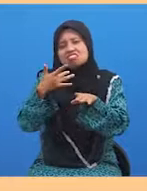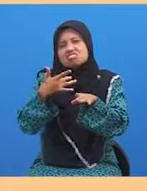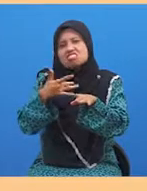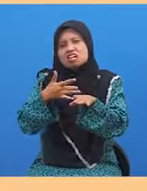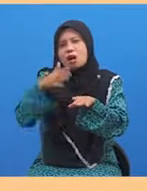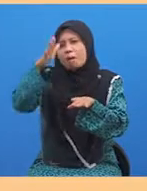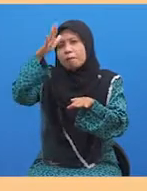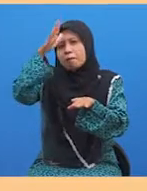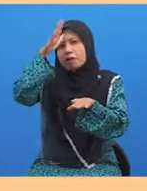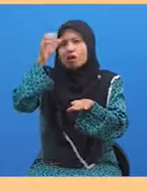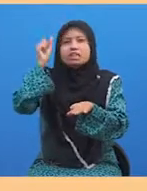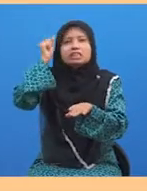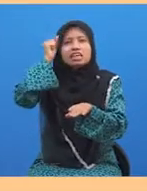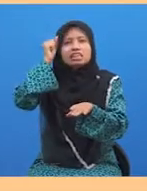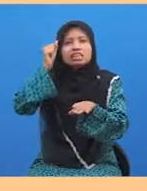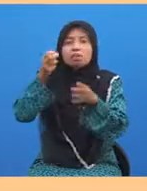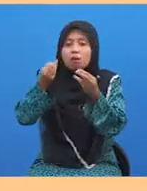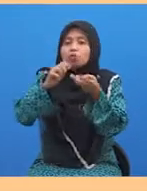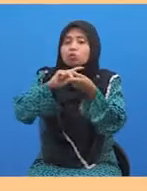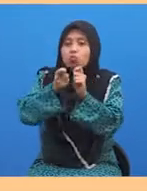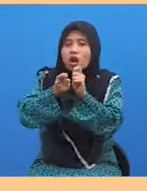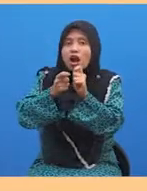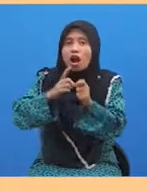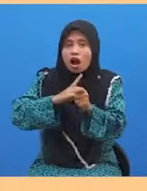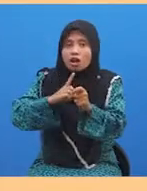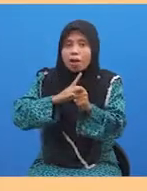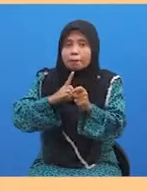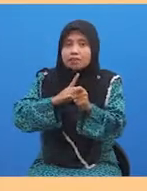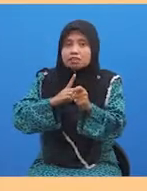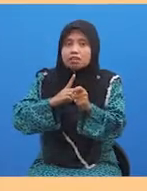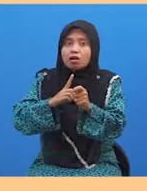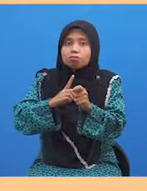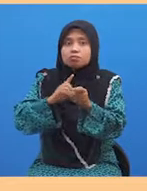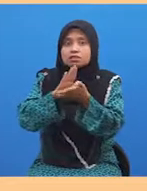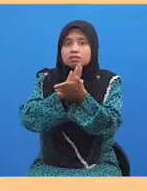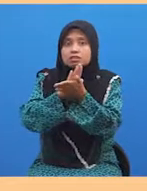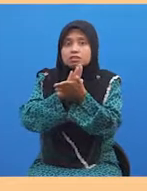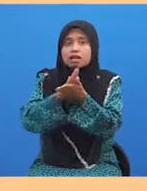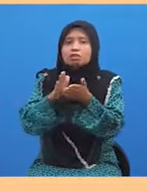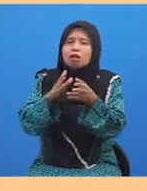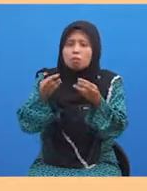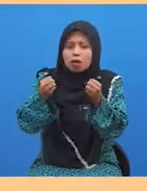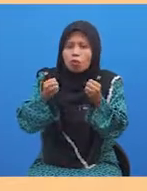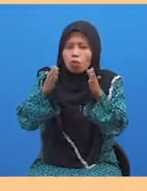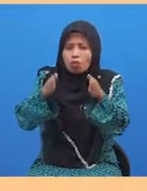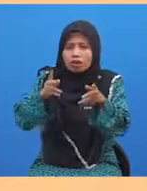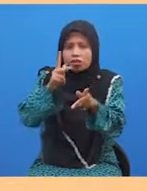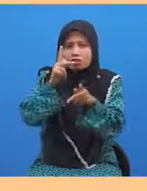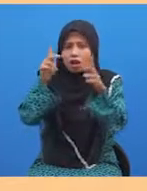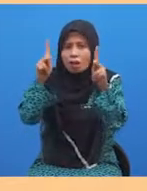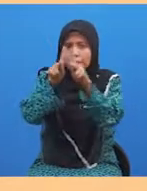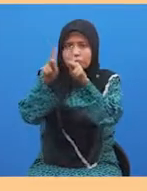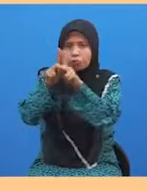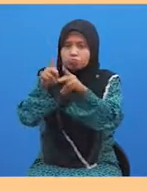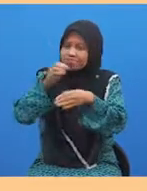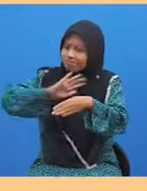Pak Saidi ingin menukar agama dan menggesa ketua kampung agar menghalau Pak